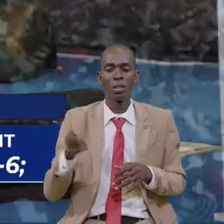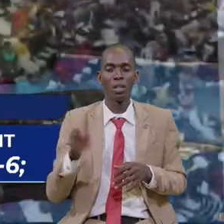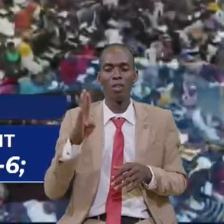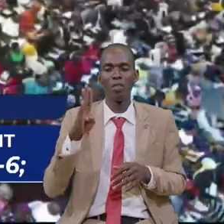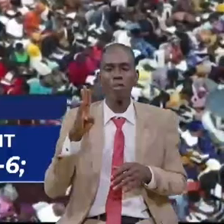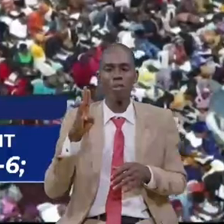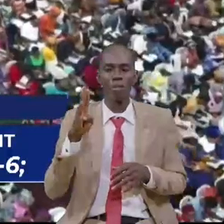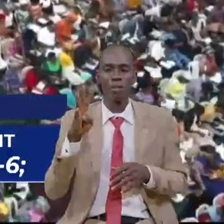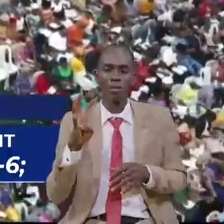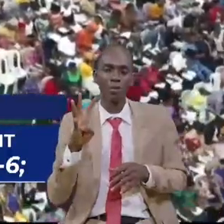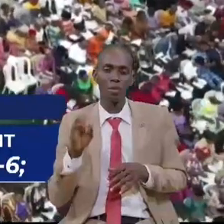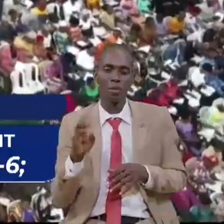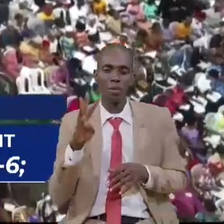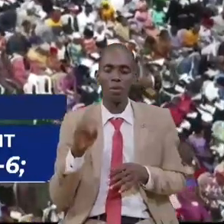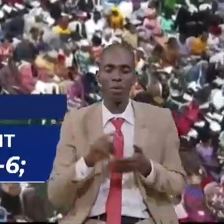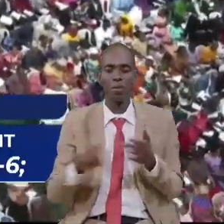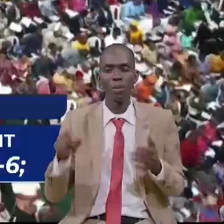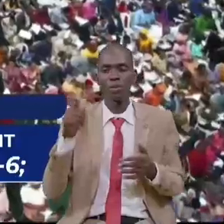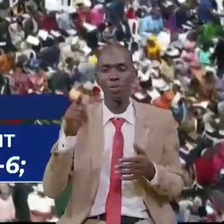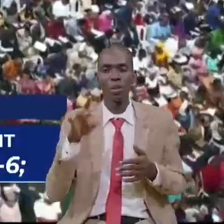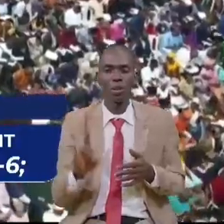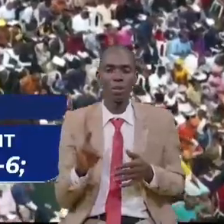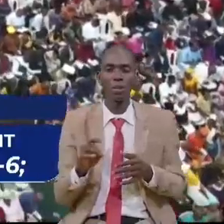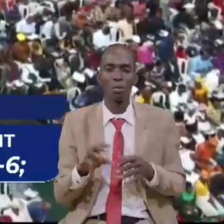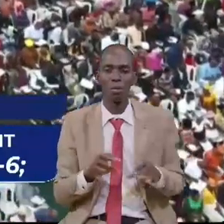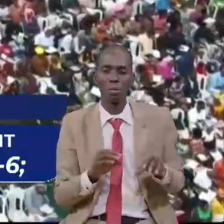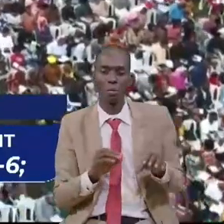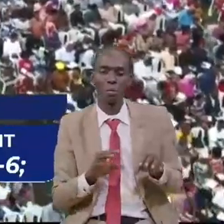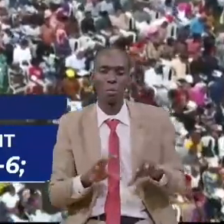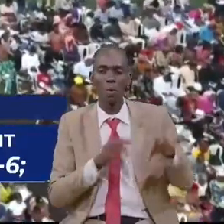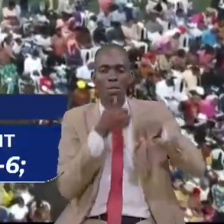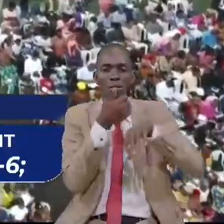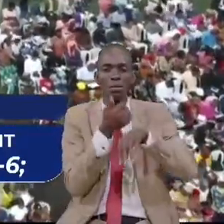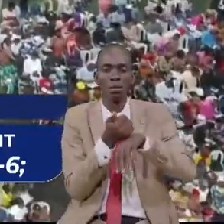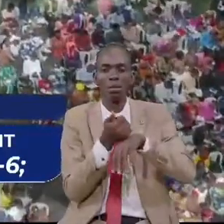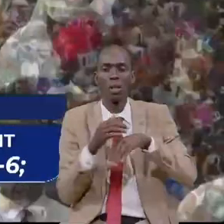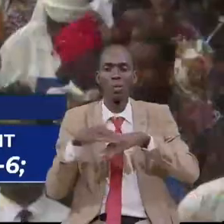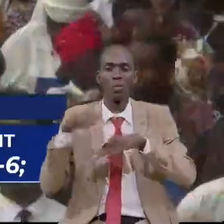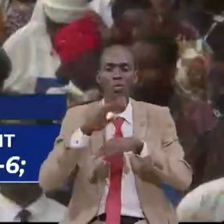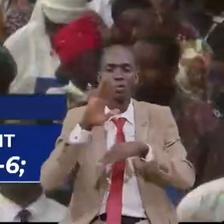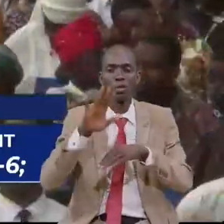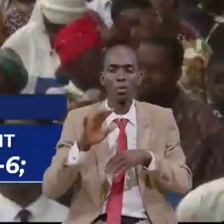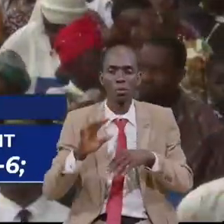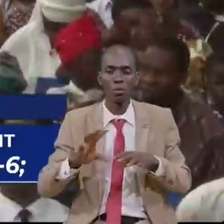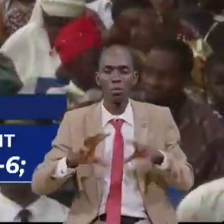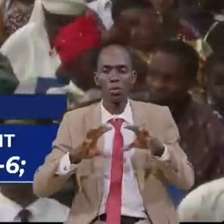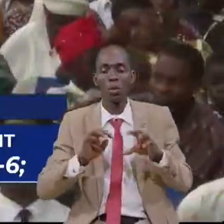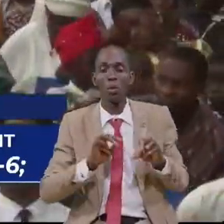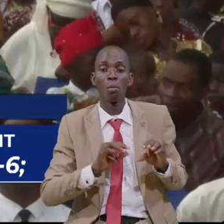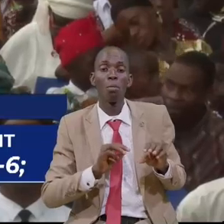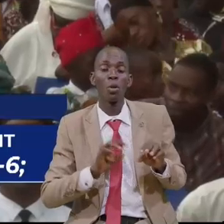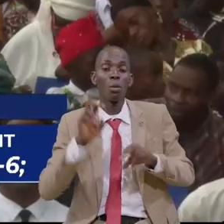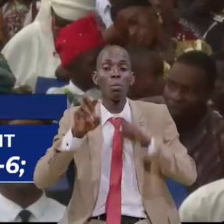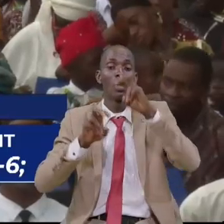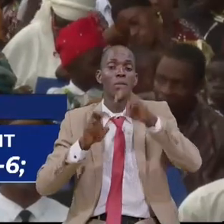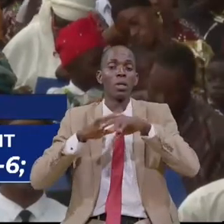verset 28. Voici ce qu'il nous dit. Ne le sais-tu pas? Ça, c'est le problème. Nous